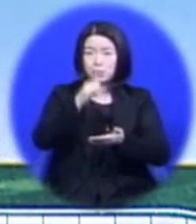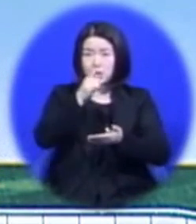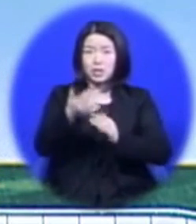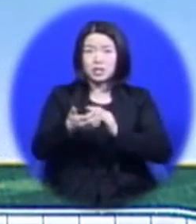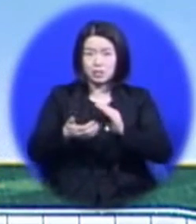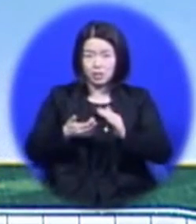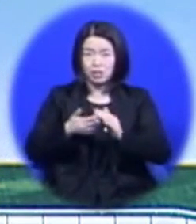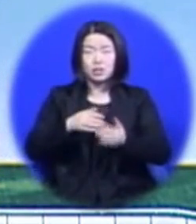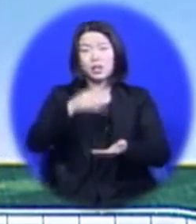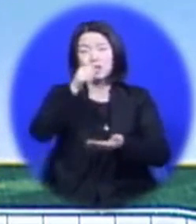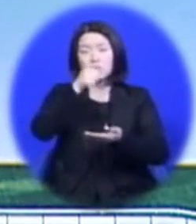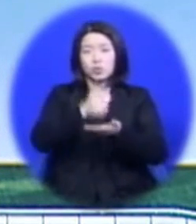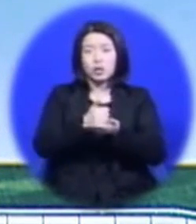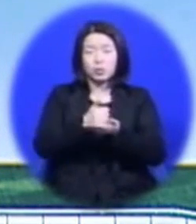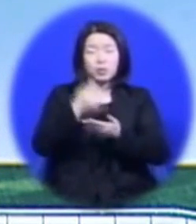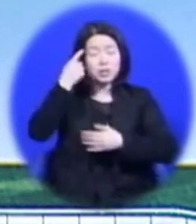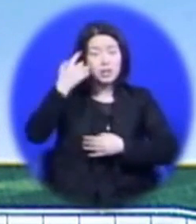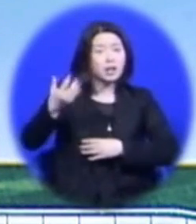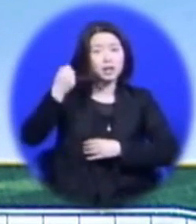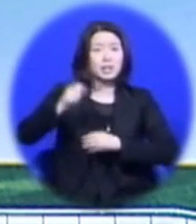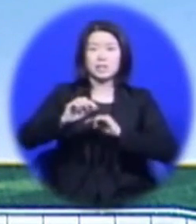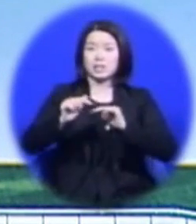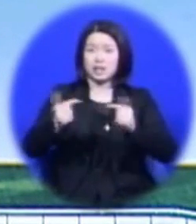죄로 여겨지지 않았습니다.